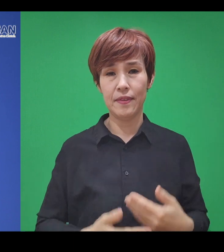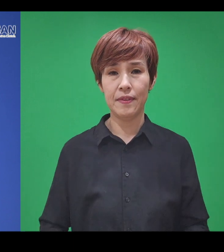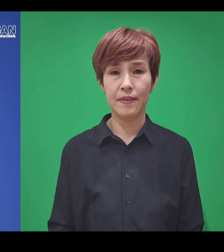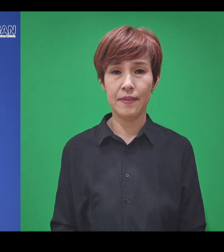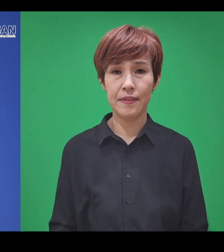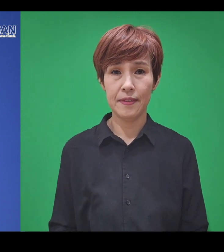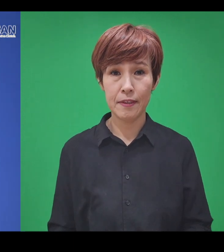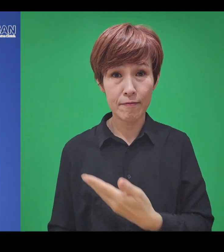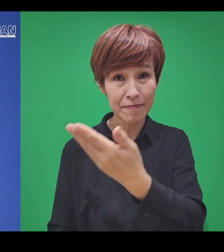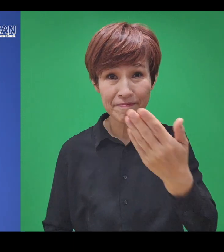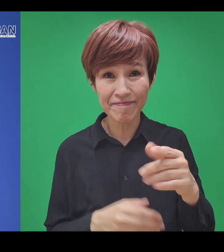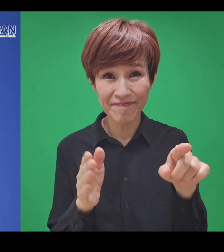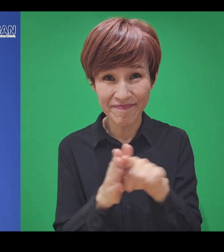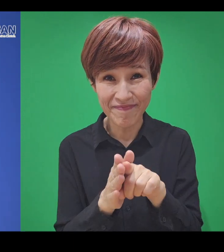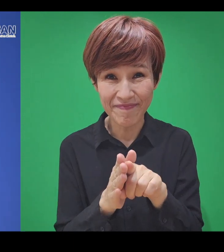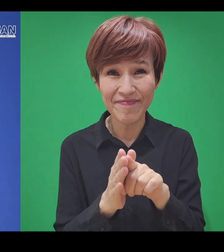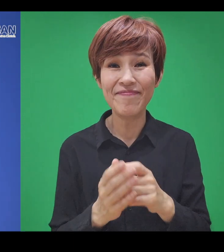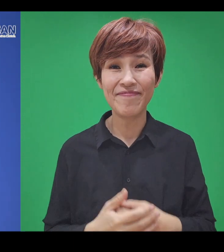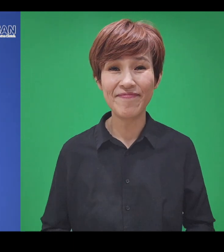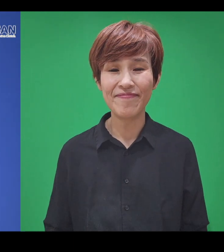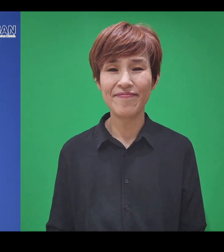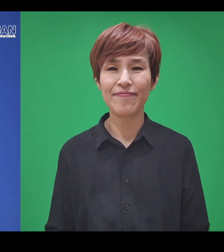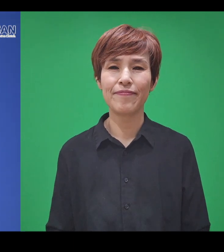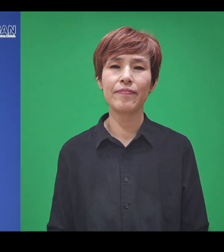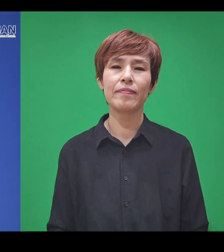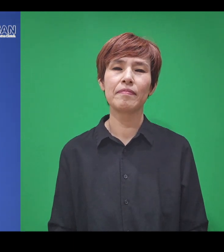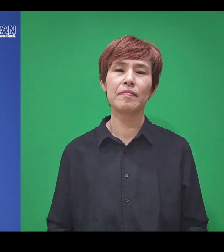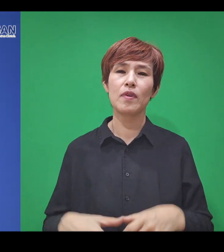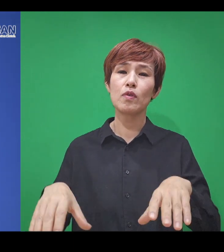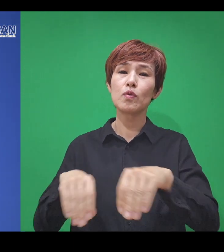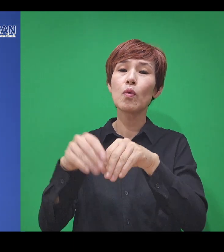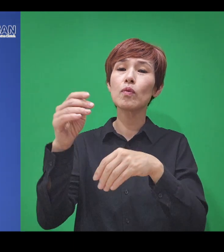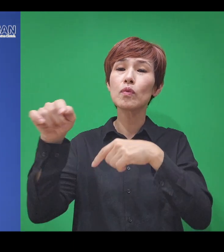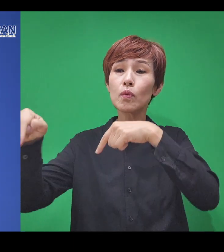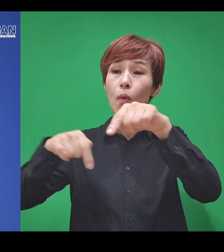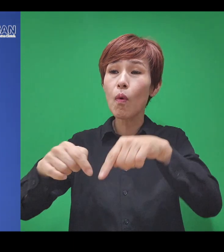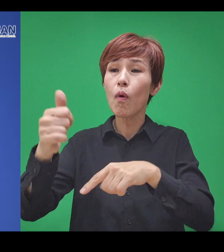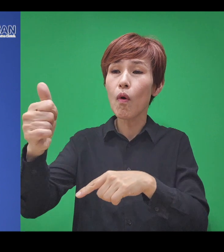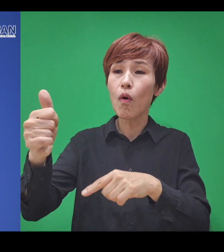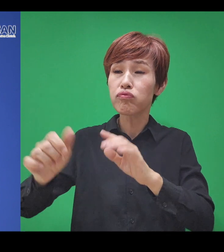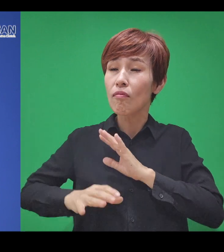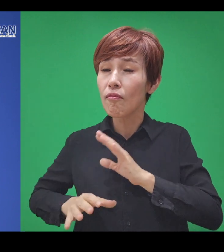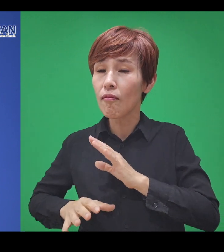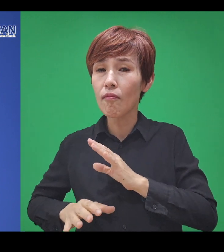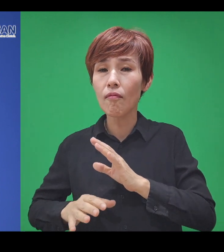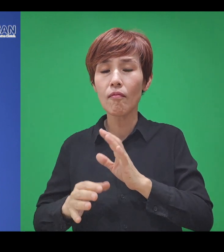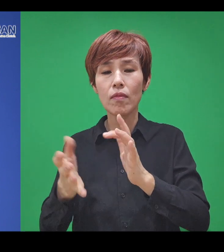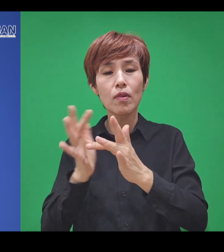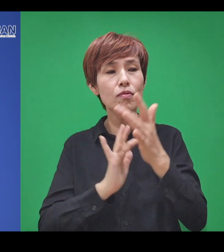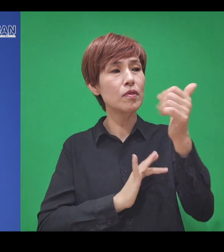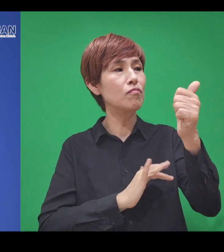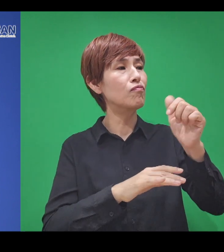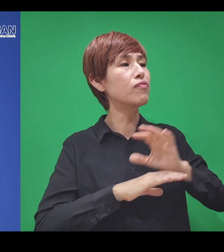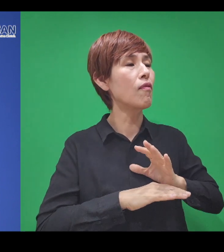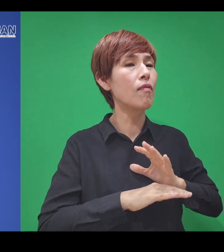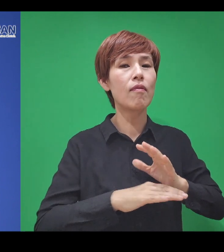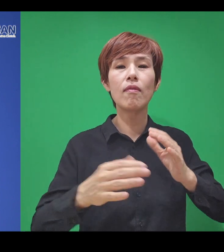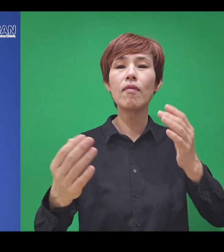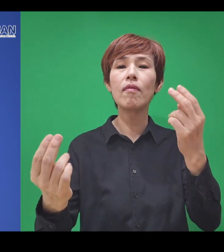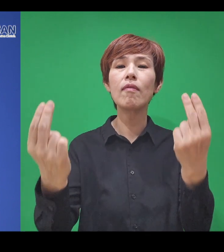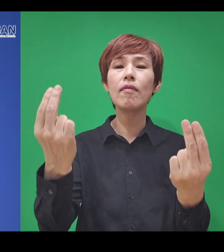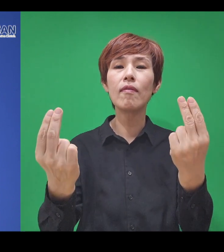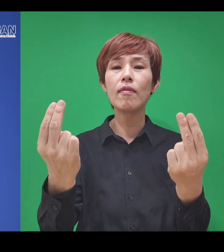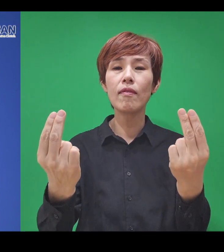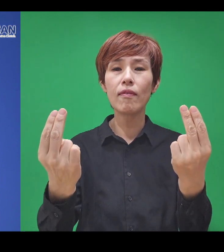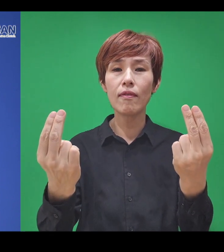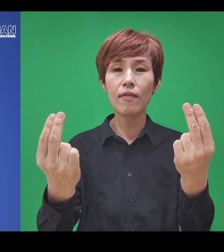그렇게 하실 것을 믿습니다. 총독 앞에 서는 게 무서울까요? 구주 앞에 서는 게 무서울까요?